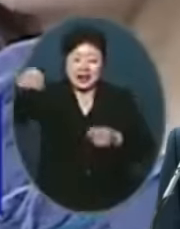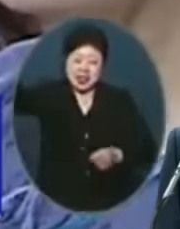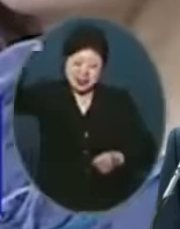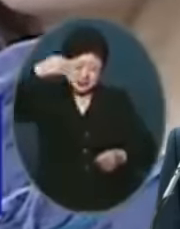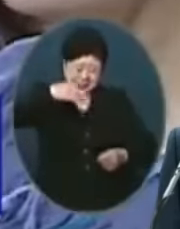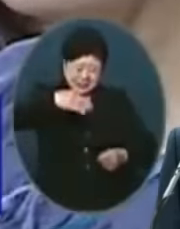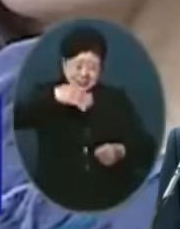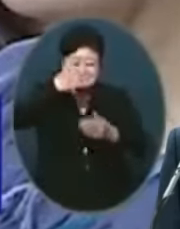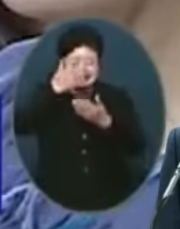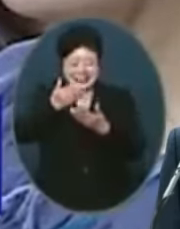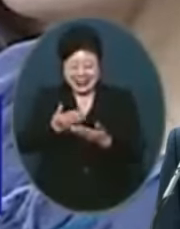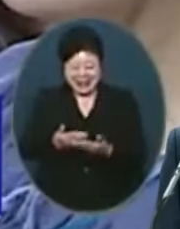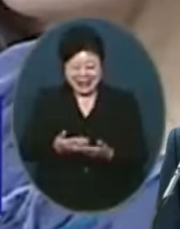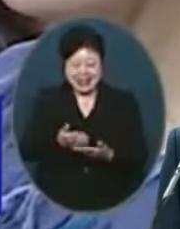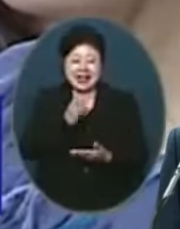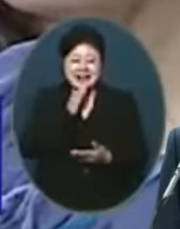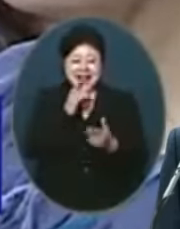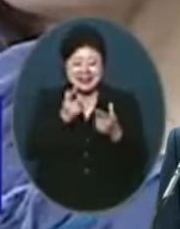길의 빛이니이다.